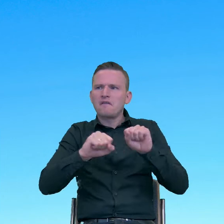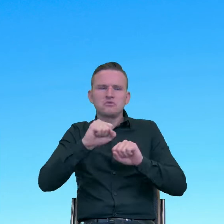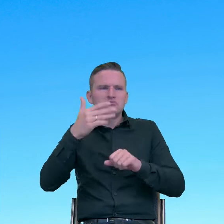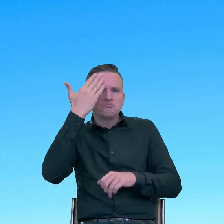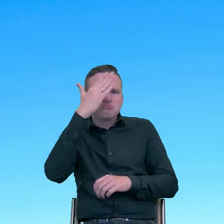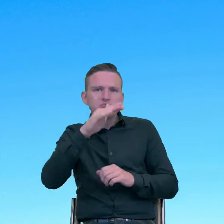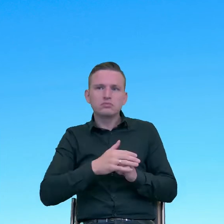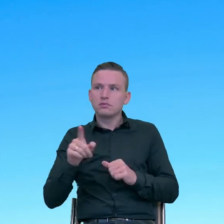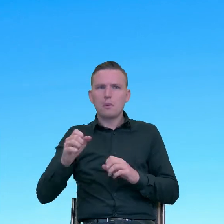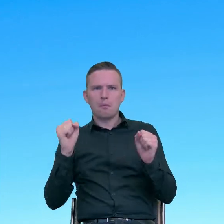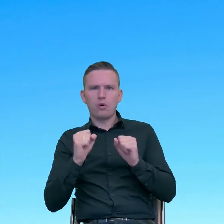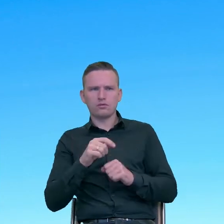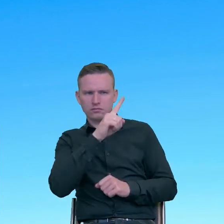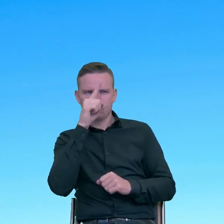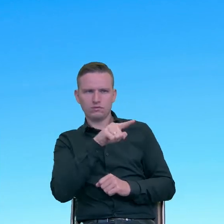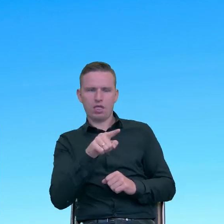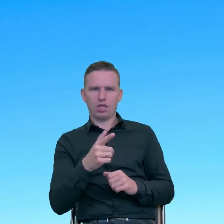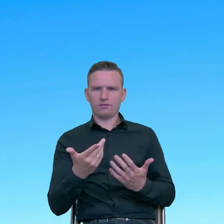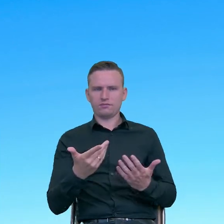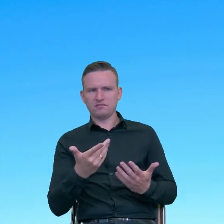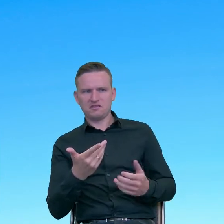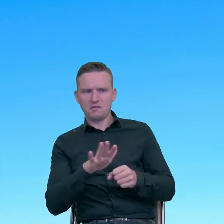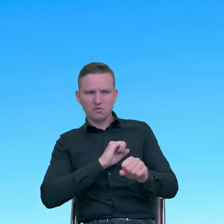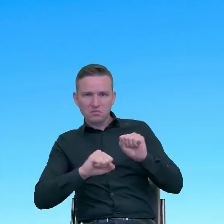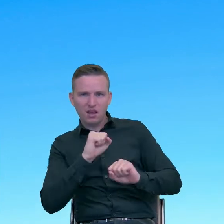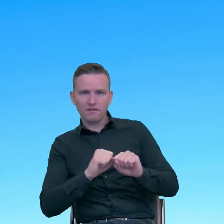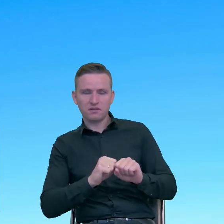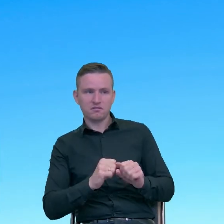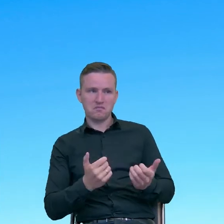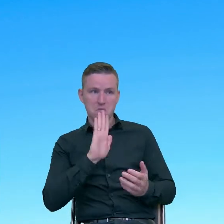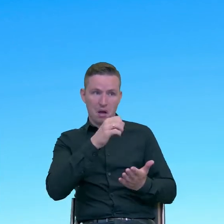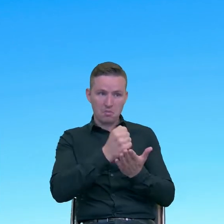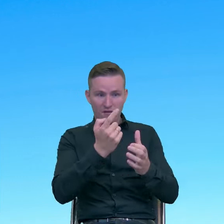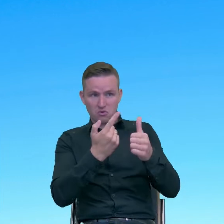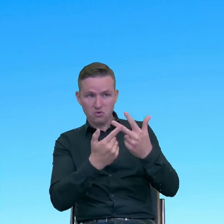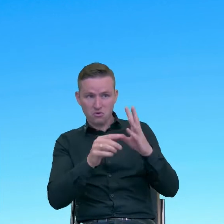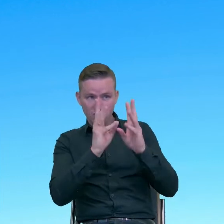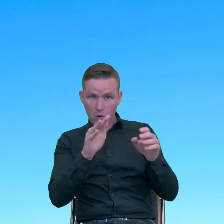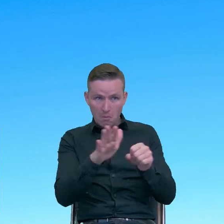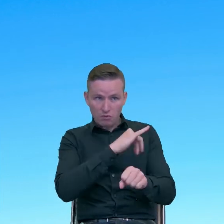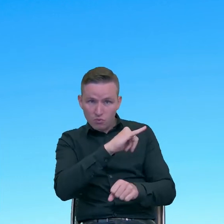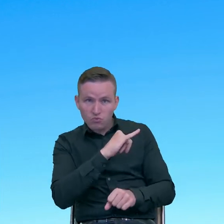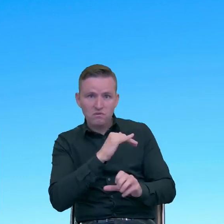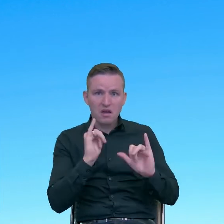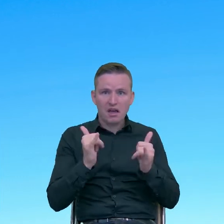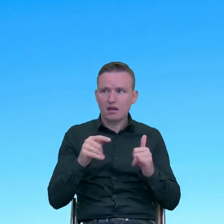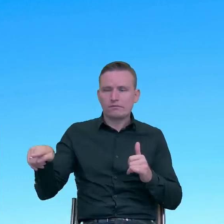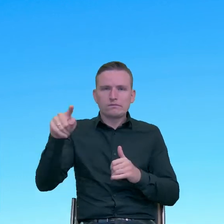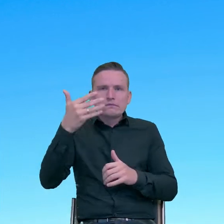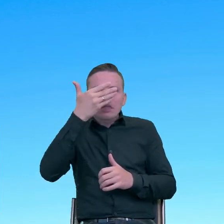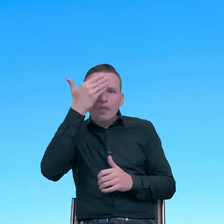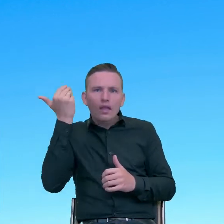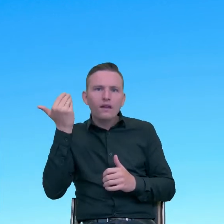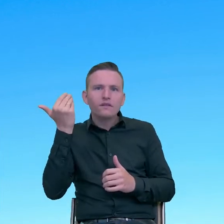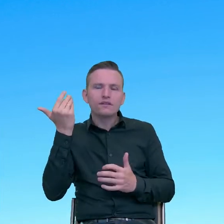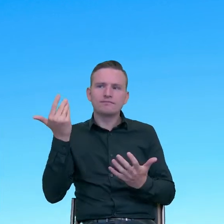że osoba z niepełnosprawnością jest pełnoprawnym członkiem tego społeczeństwa, w taki sam sposób żyje jak każdy inny człowiek, w taki